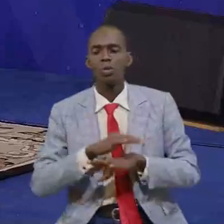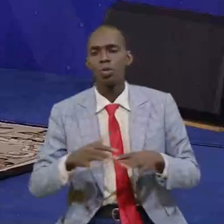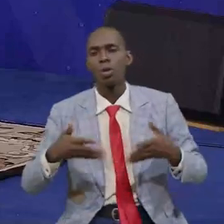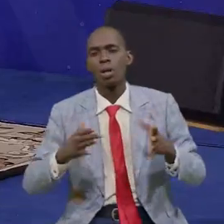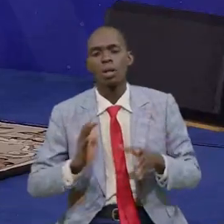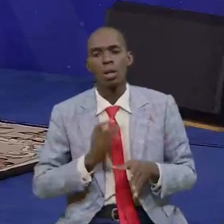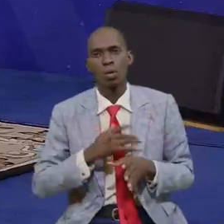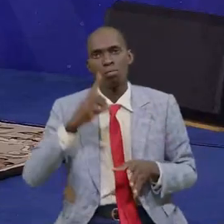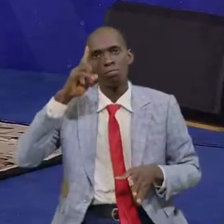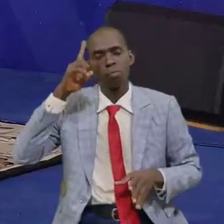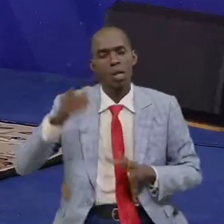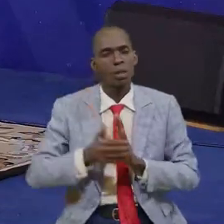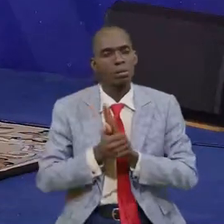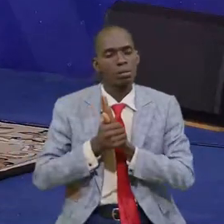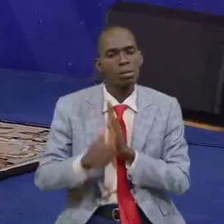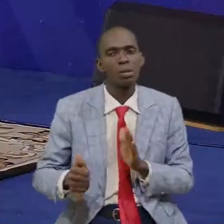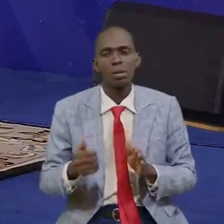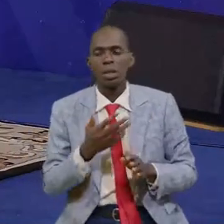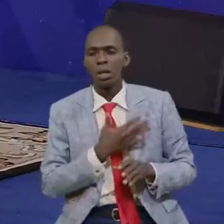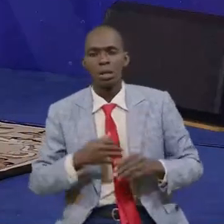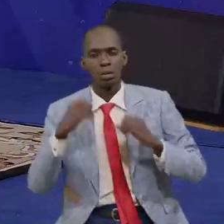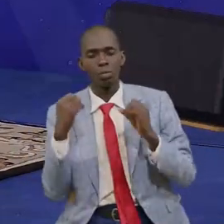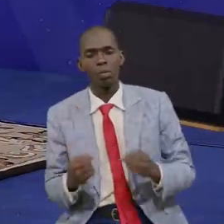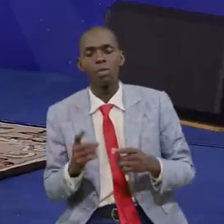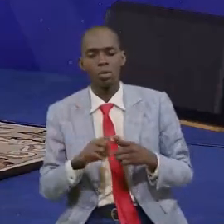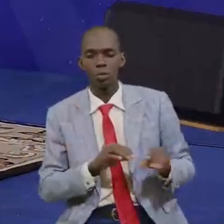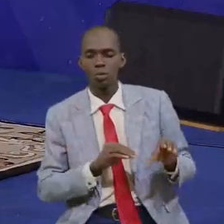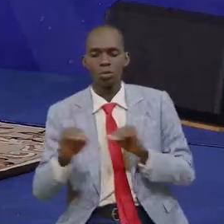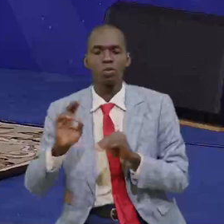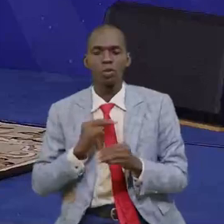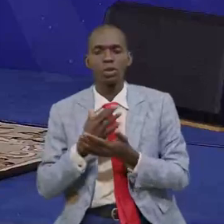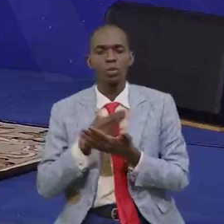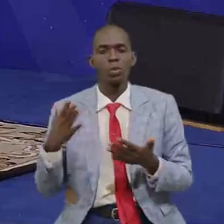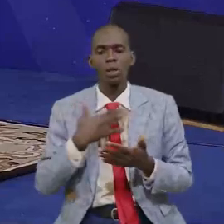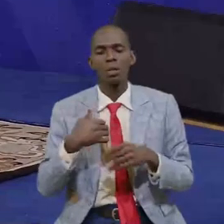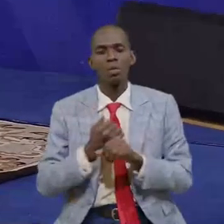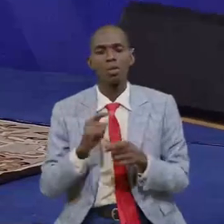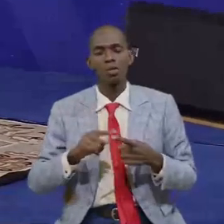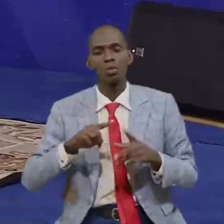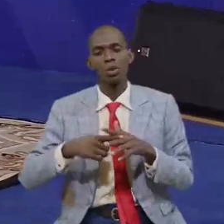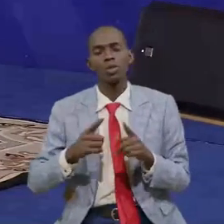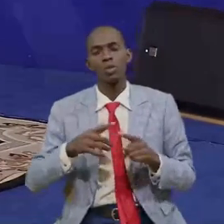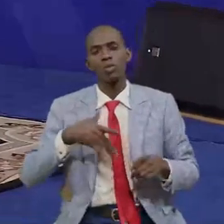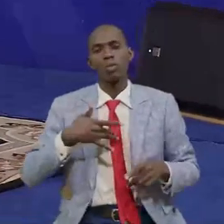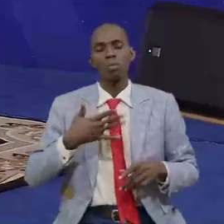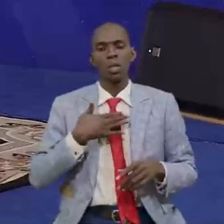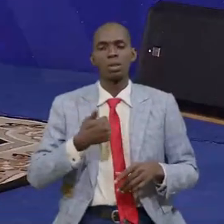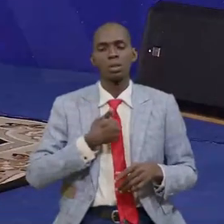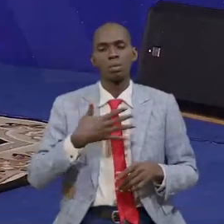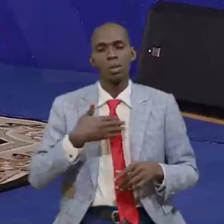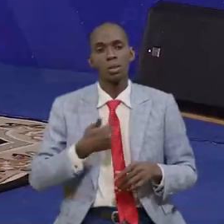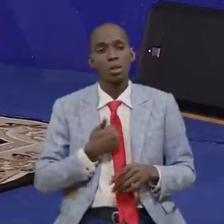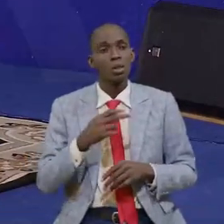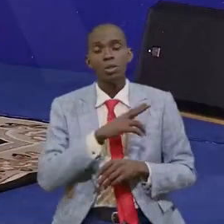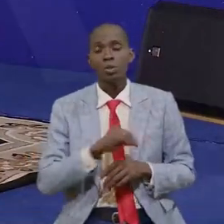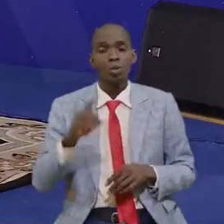de nous emporter. Et maintenant nous parlons de moi-même. car personne ne peut poser un autre fondement que